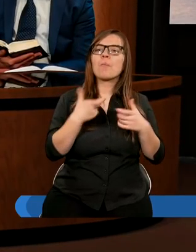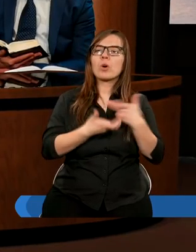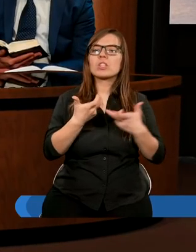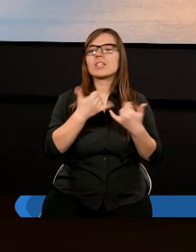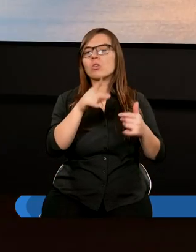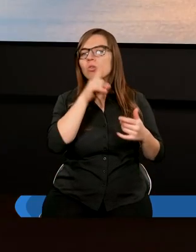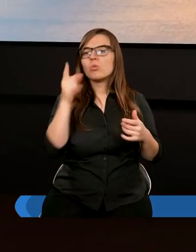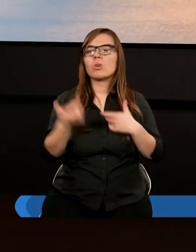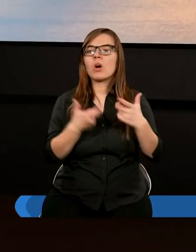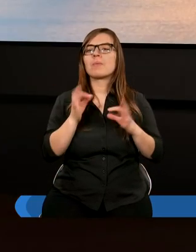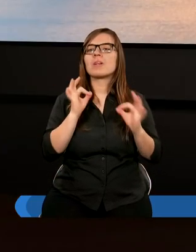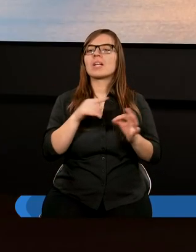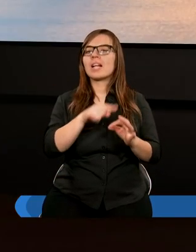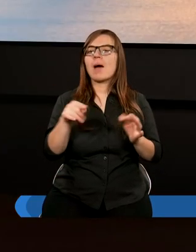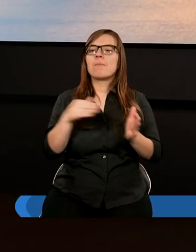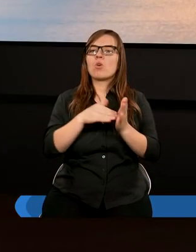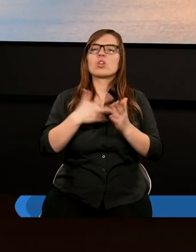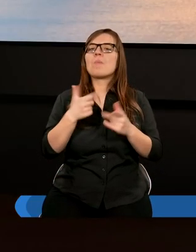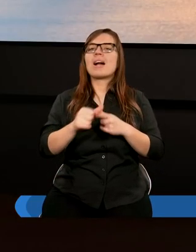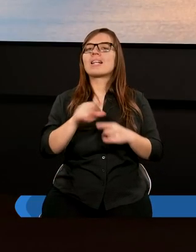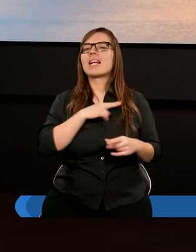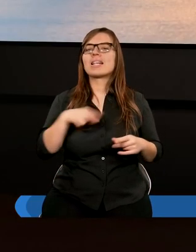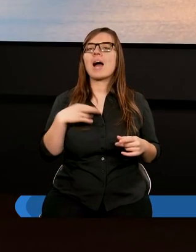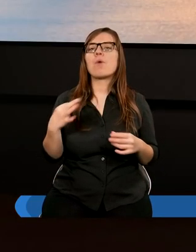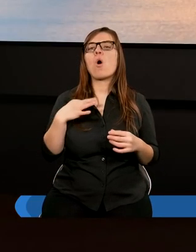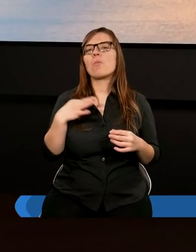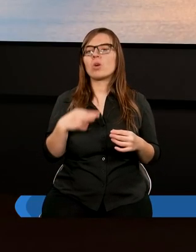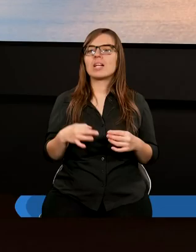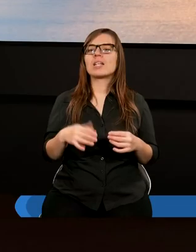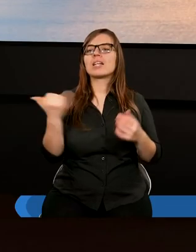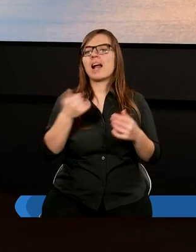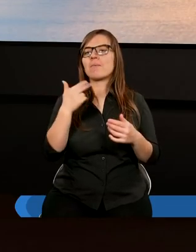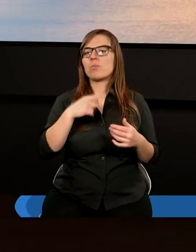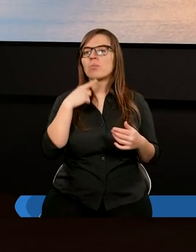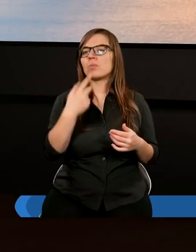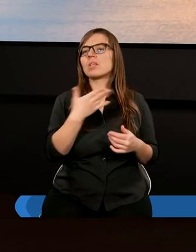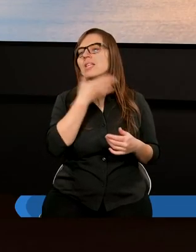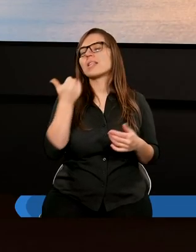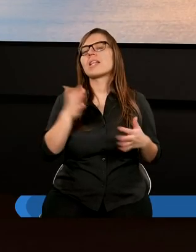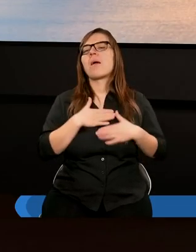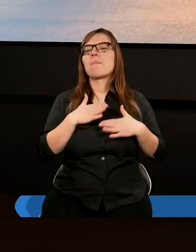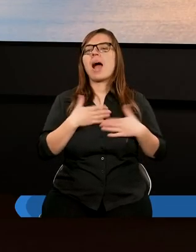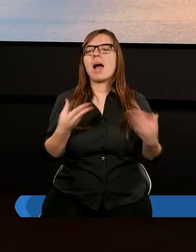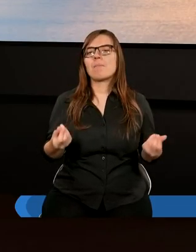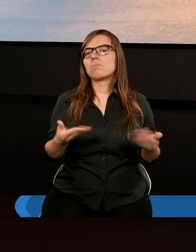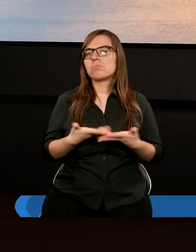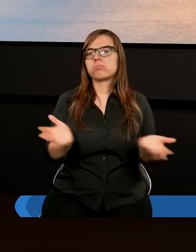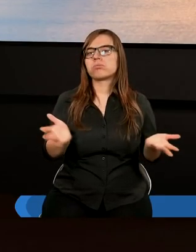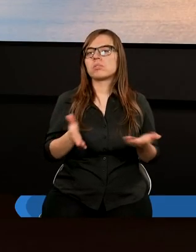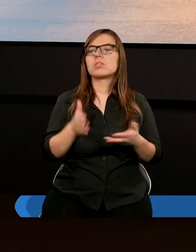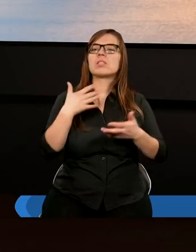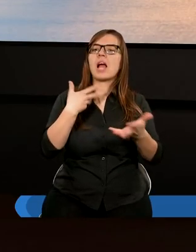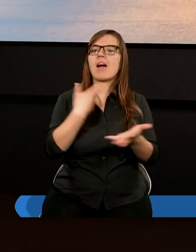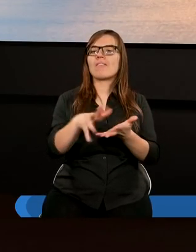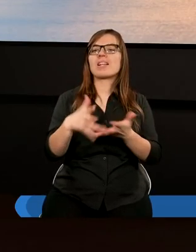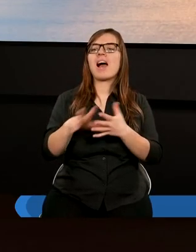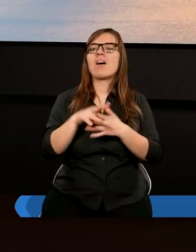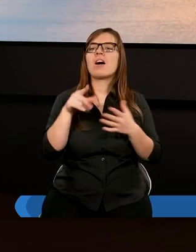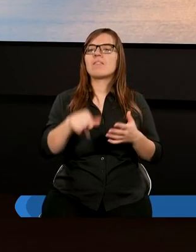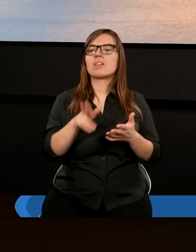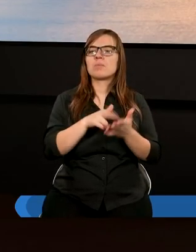innych ludzi. Ta potrzeba też nie jest nam obojętna. I zawsze mogę powiedzieć, nie mam. W tym miesiącu wydałem już